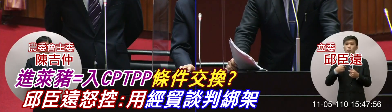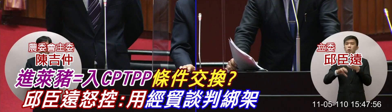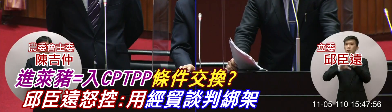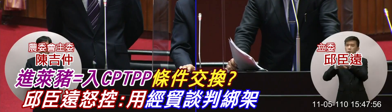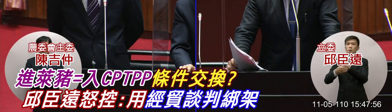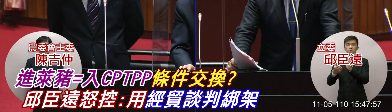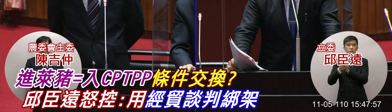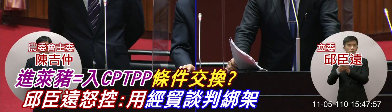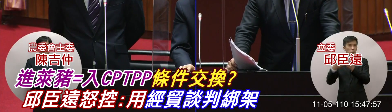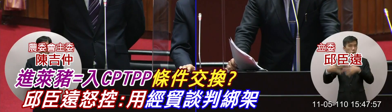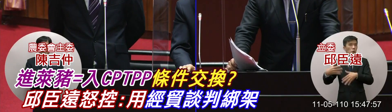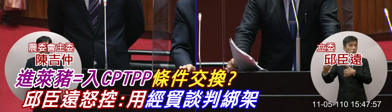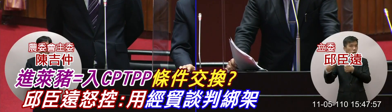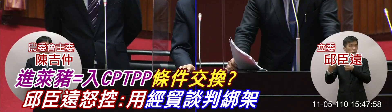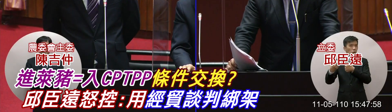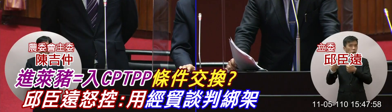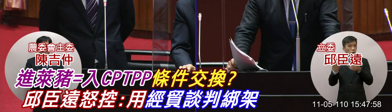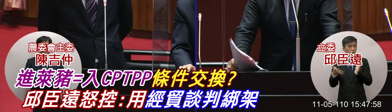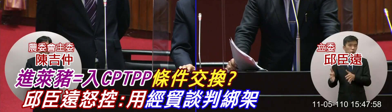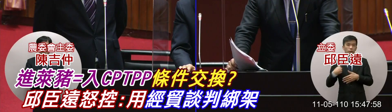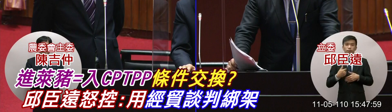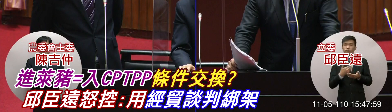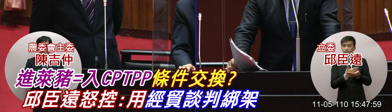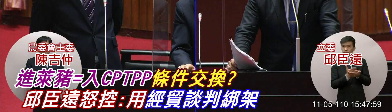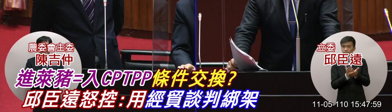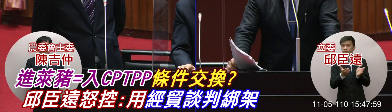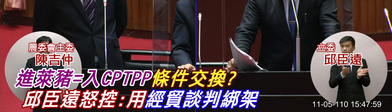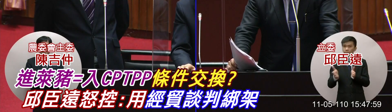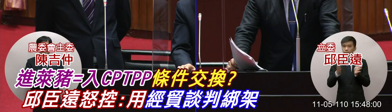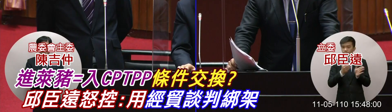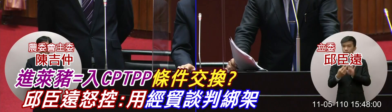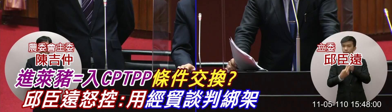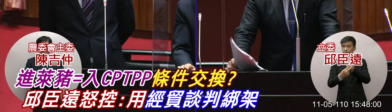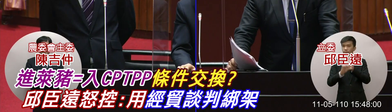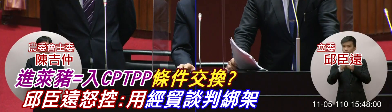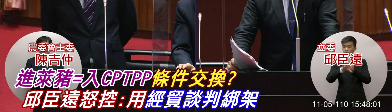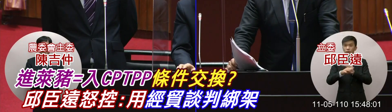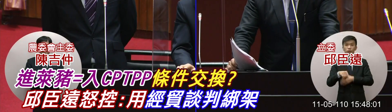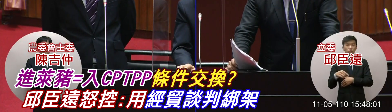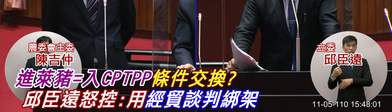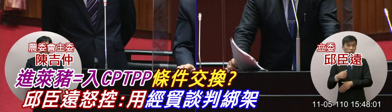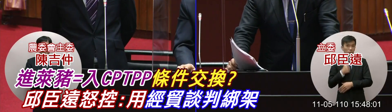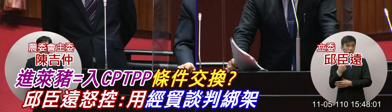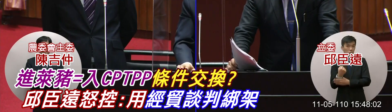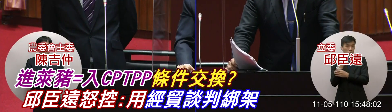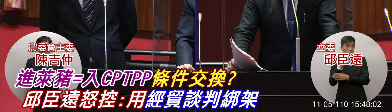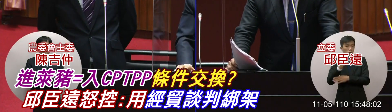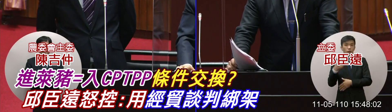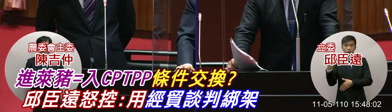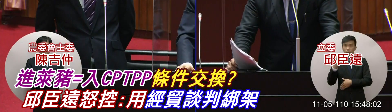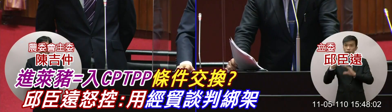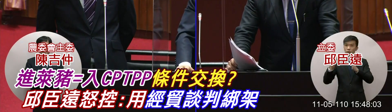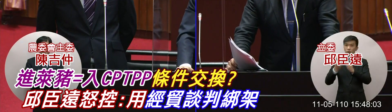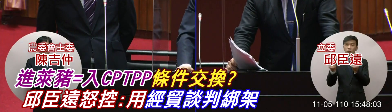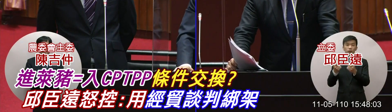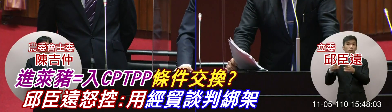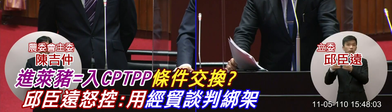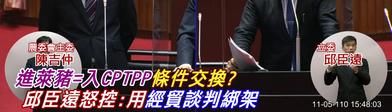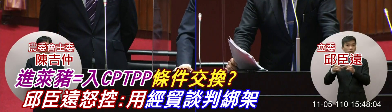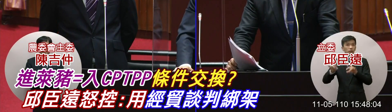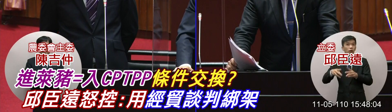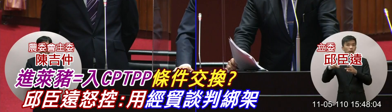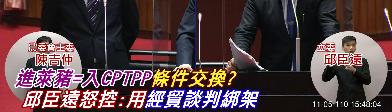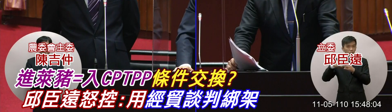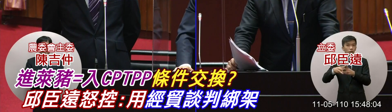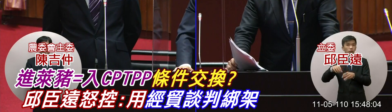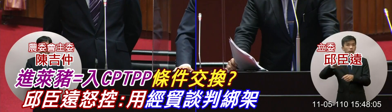提供的资讯，我们也帮你分类了啊。倾向我国支持加入的大概有七个国家，包含日本、澳洲、加拿大、纽西兰、新